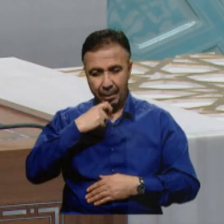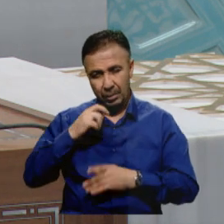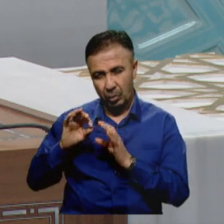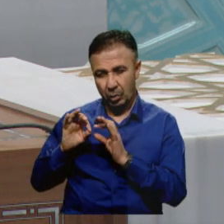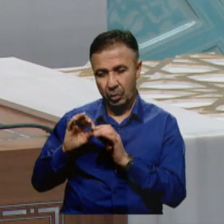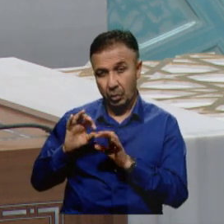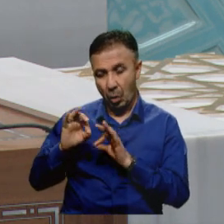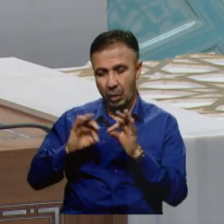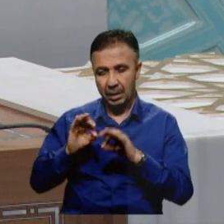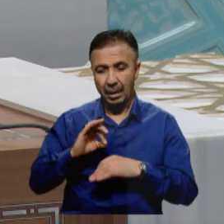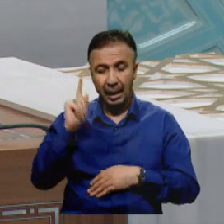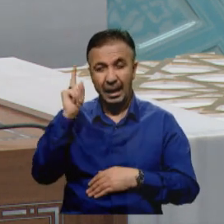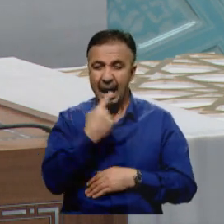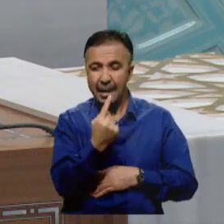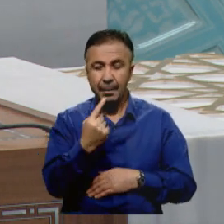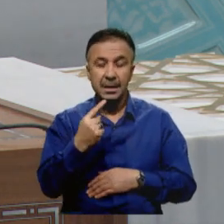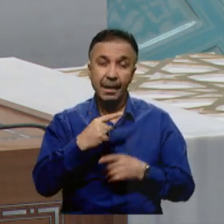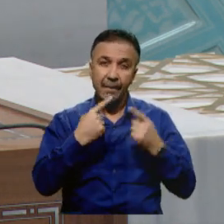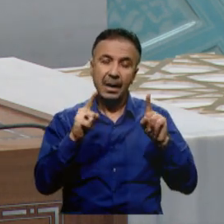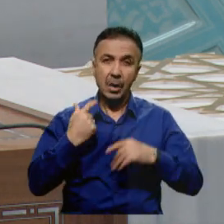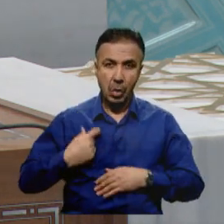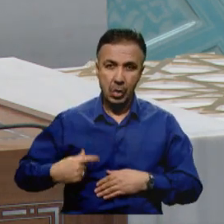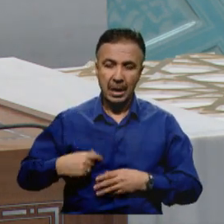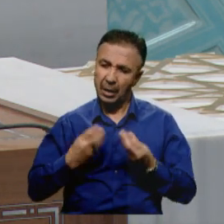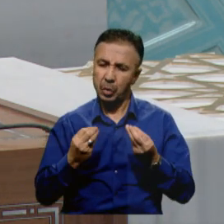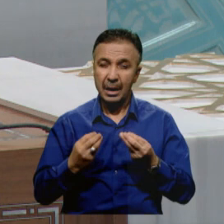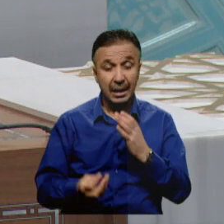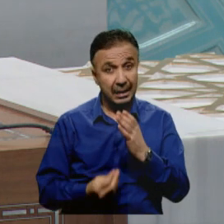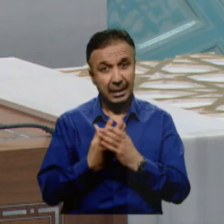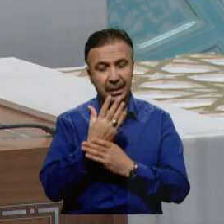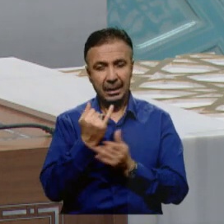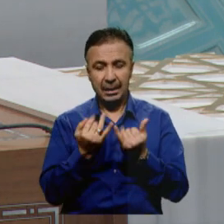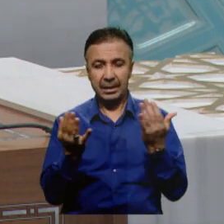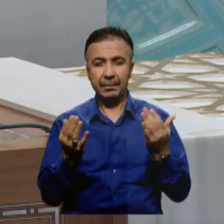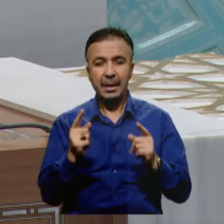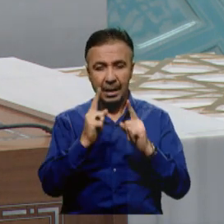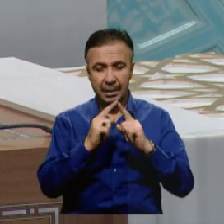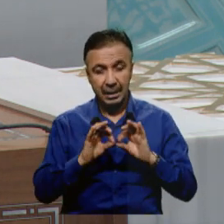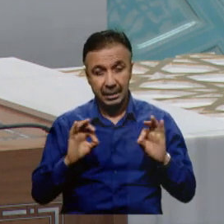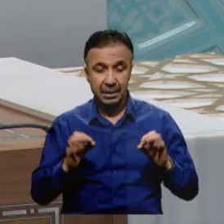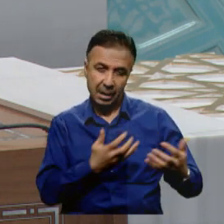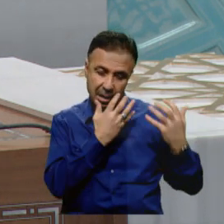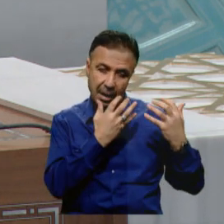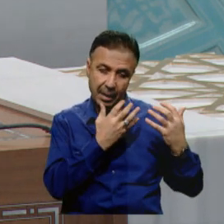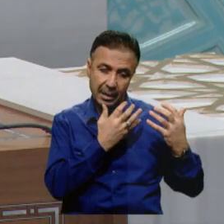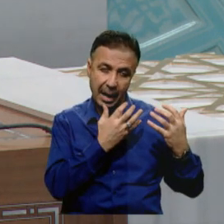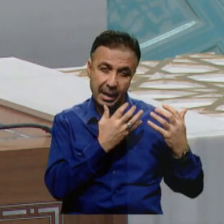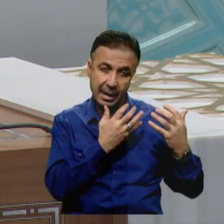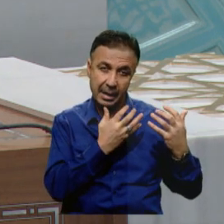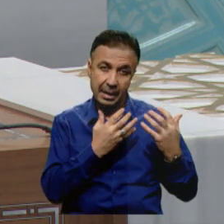Allah her birimizi farklı özellikte, güzellikte yarattı kardeşlerim. Sayısız nimetlerle bizlere ikramda